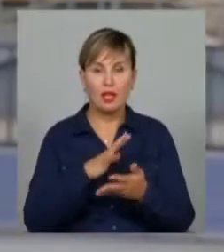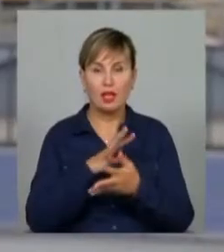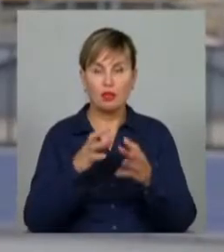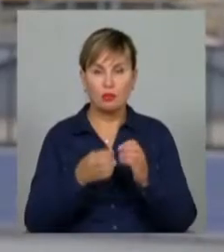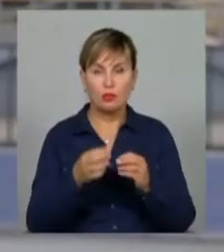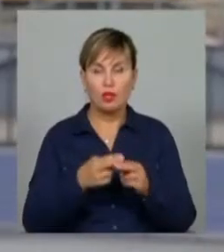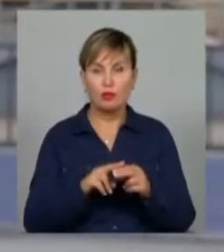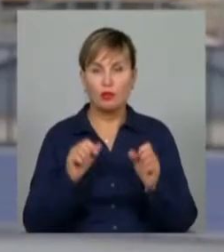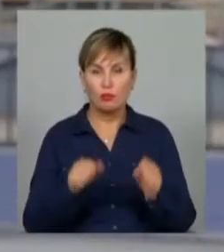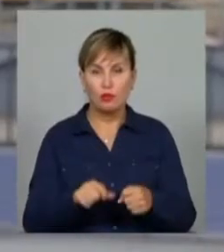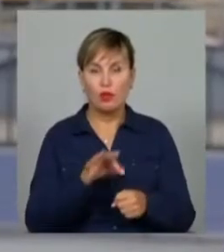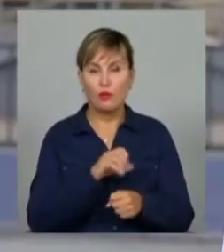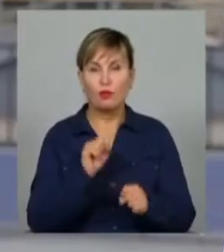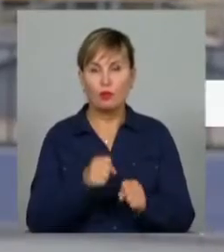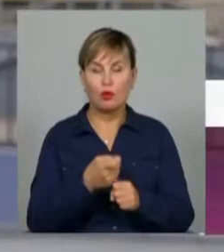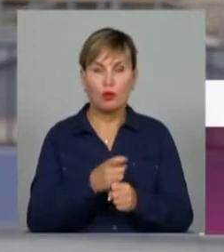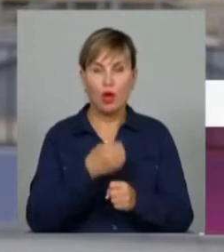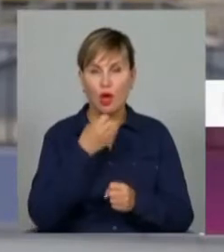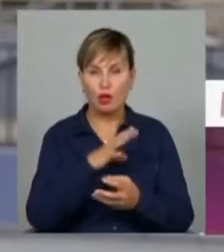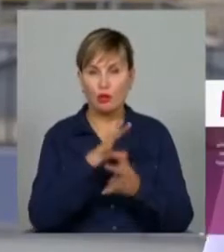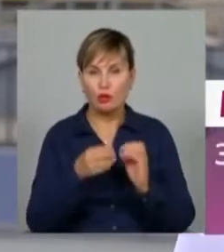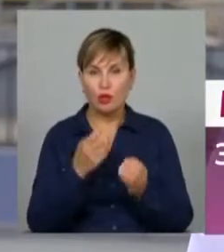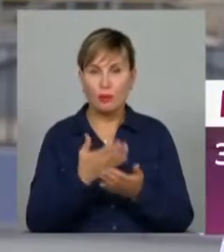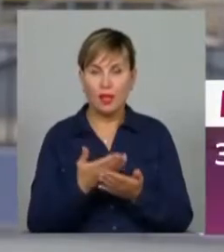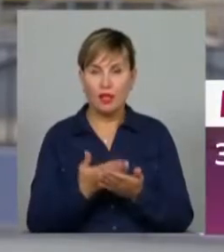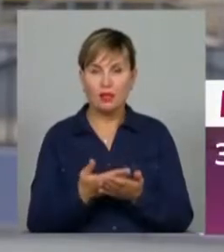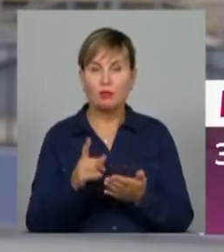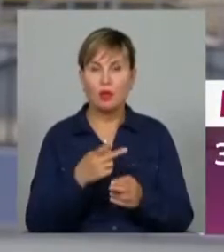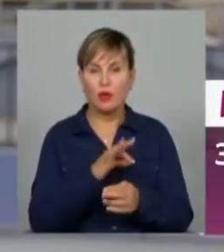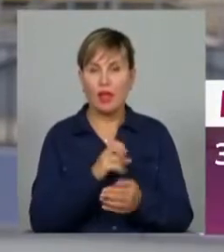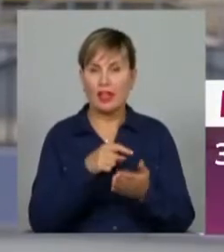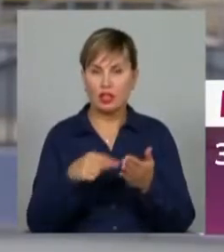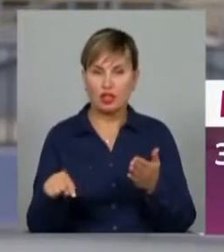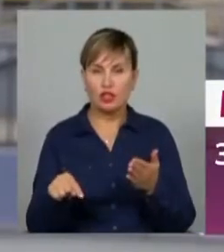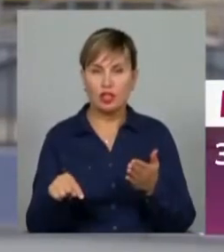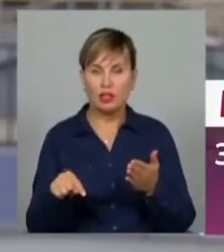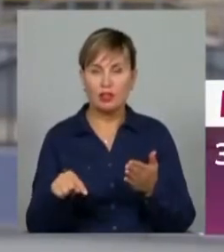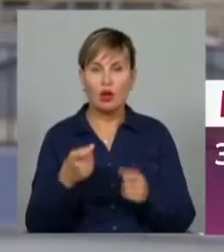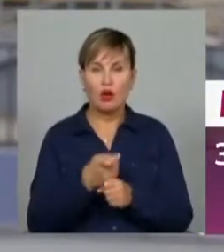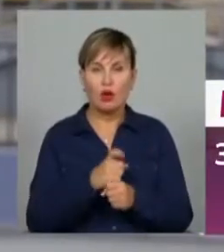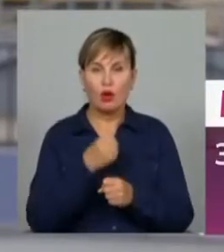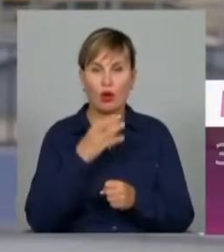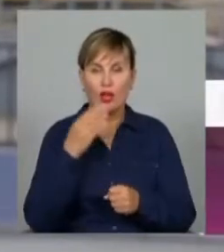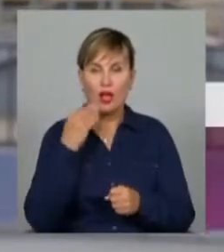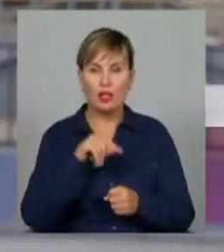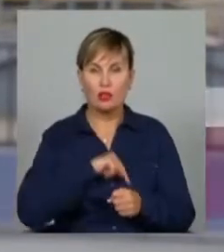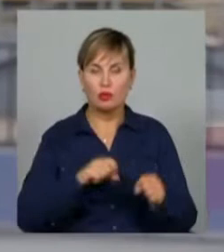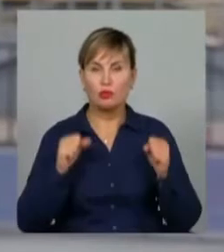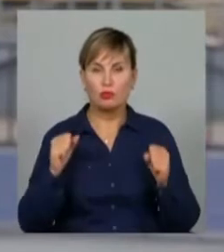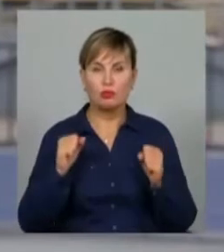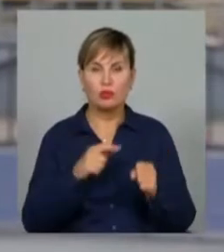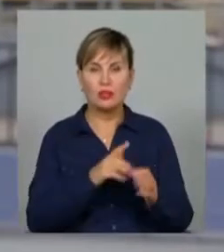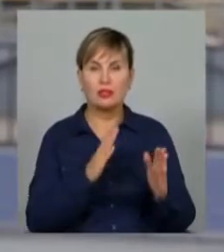она может. Она может очень хороший результат показать, потому что она отличается очень хорошим качеством в спорте. Она